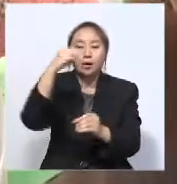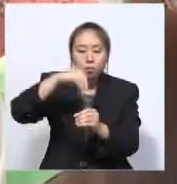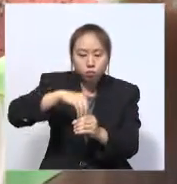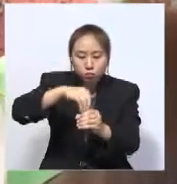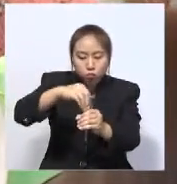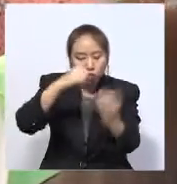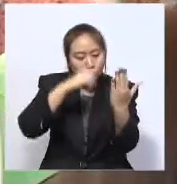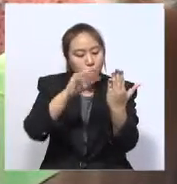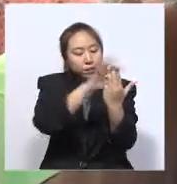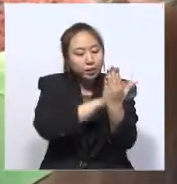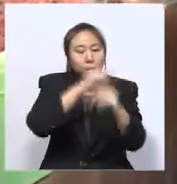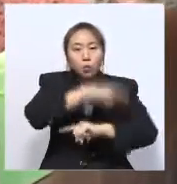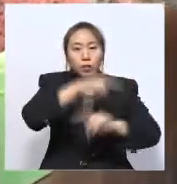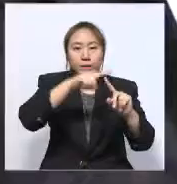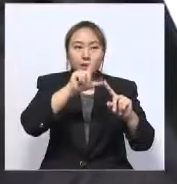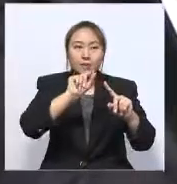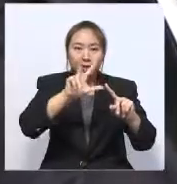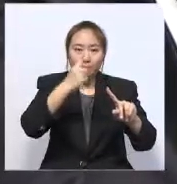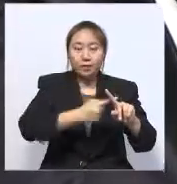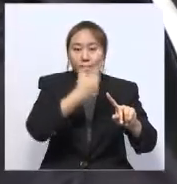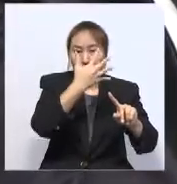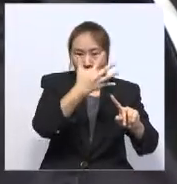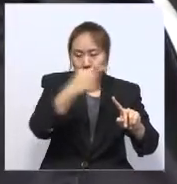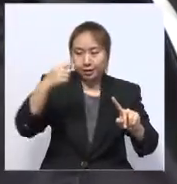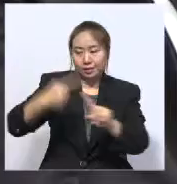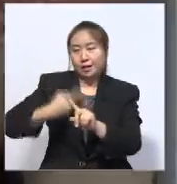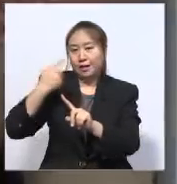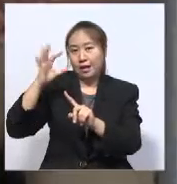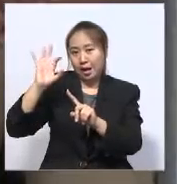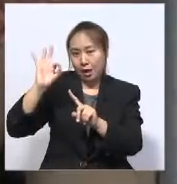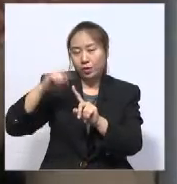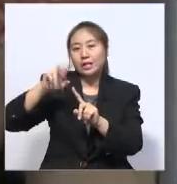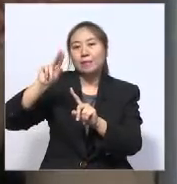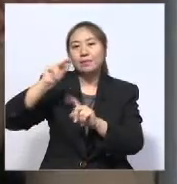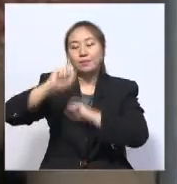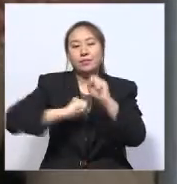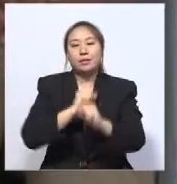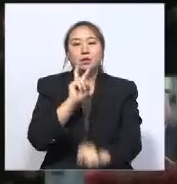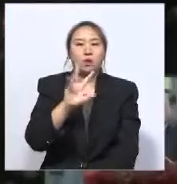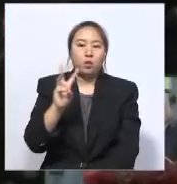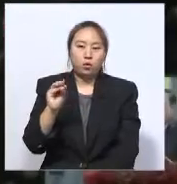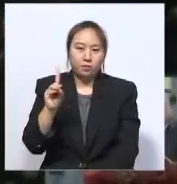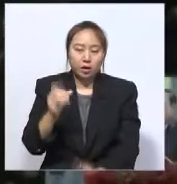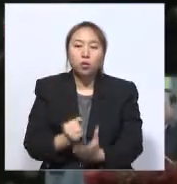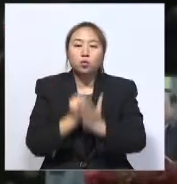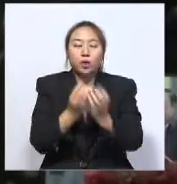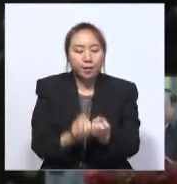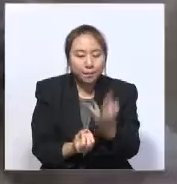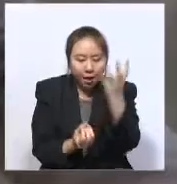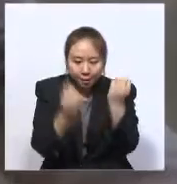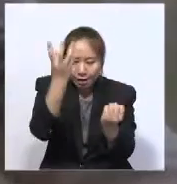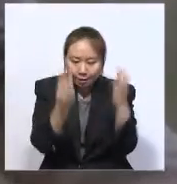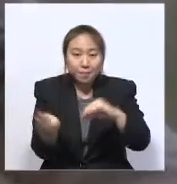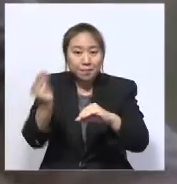ทศระหว่างวันที่23พฤษภาคมถึง30กันยายน2561เพื่อเพิ่มพื้นที่ป่าให้ได้ร้อย